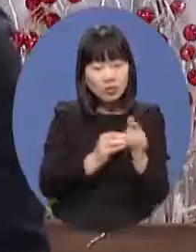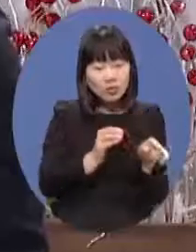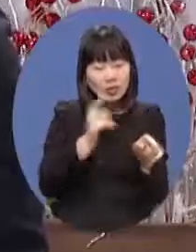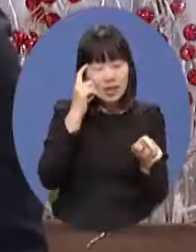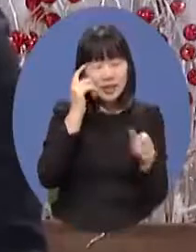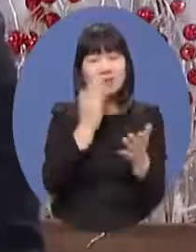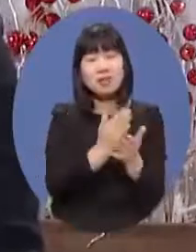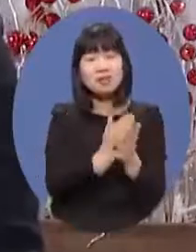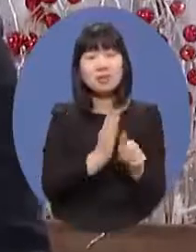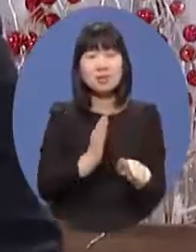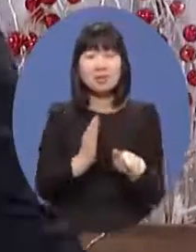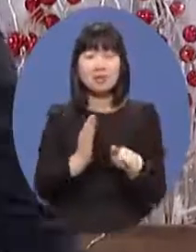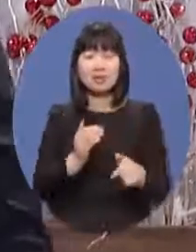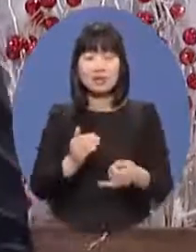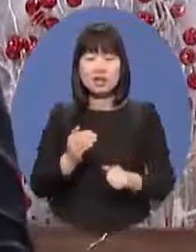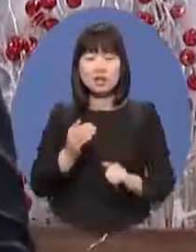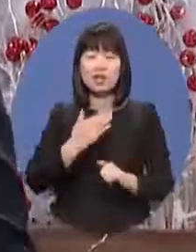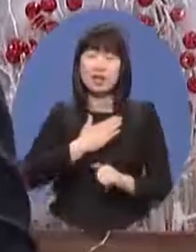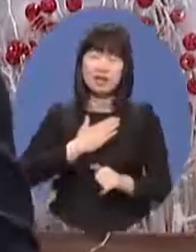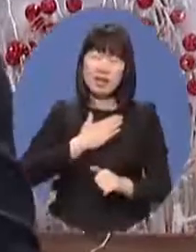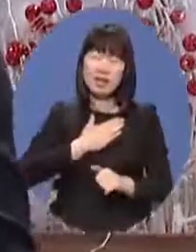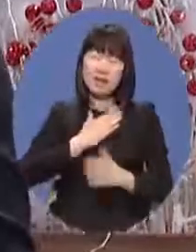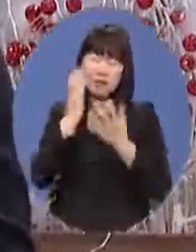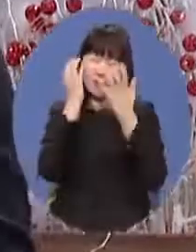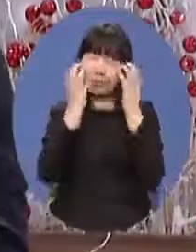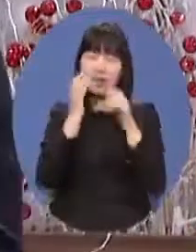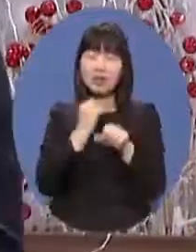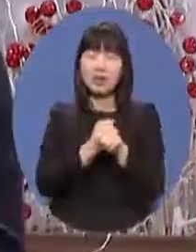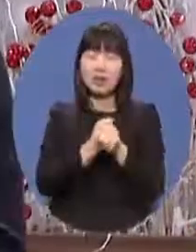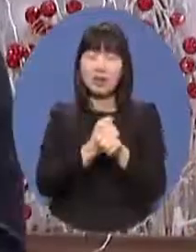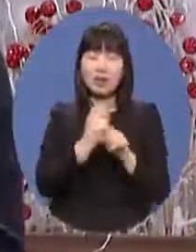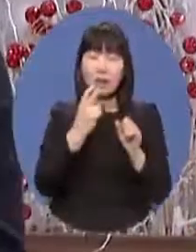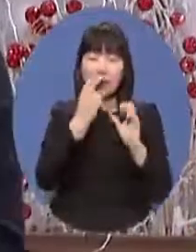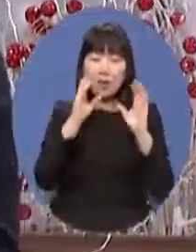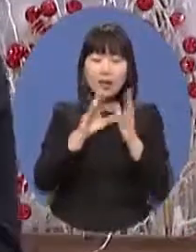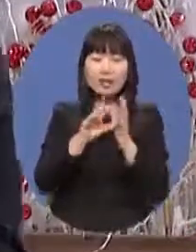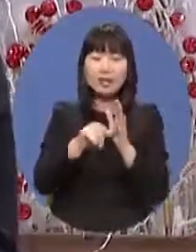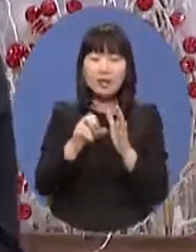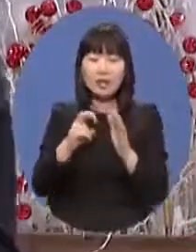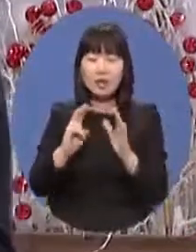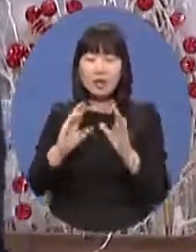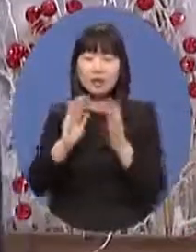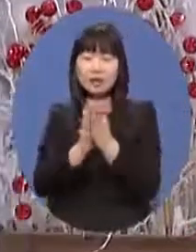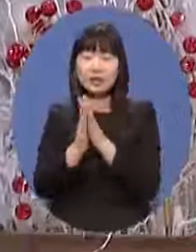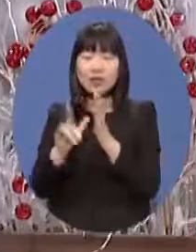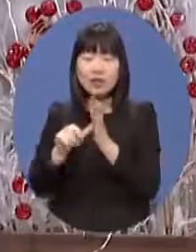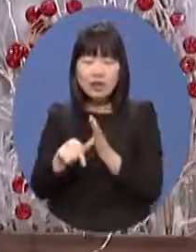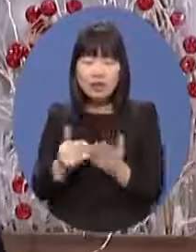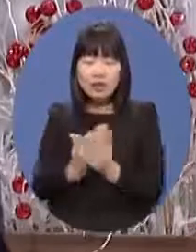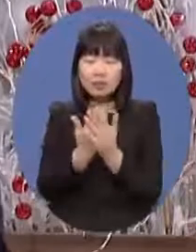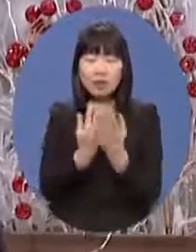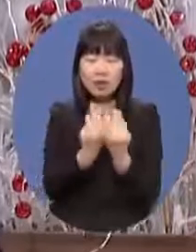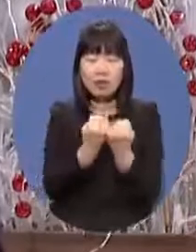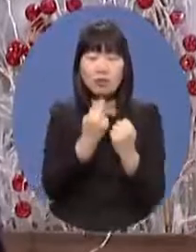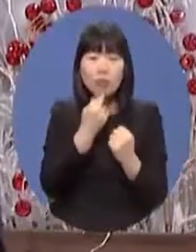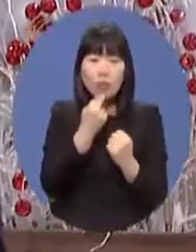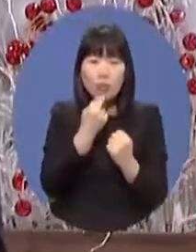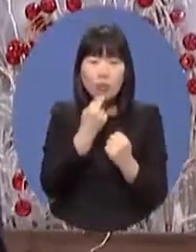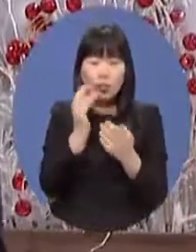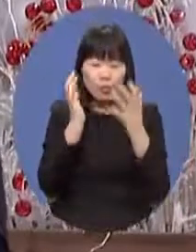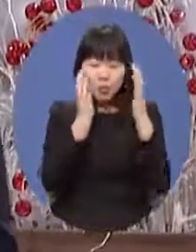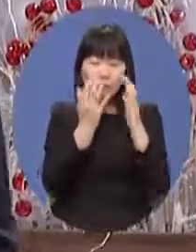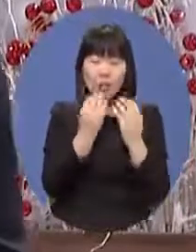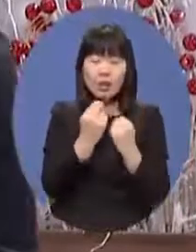이 막 요동치는 이 복잡한 감정. 그러니까 영아기와 유아기 때는 감정이 발달해도 그렇게 아주 많지가 않고 아주 복잡하진